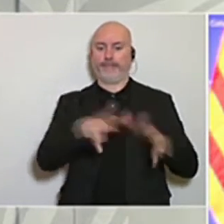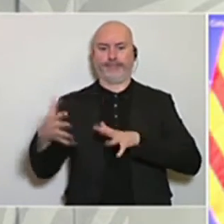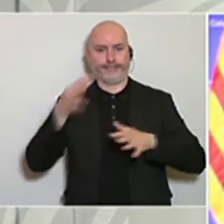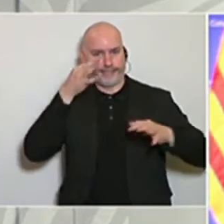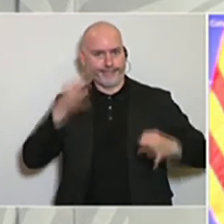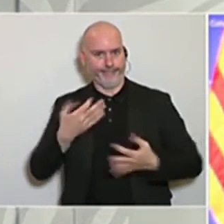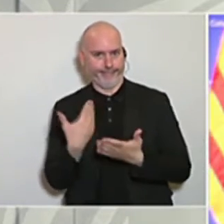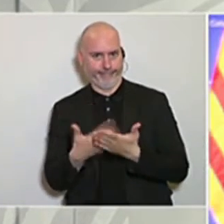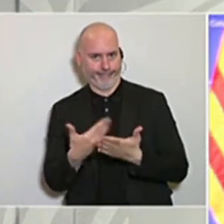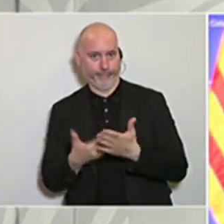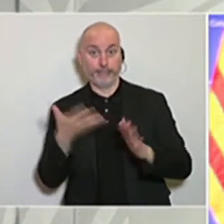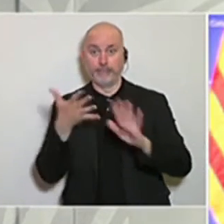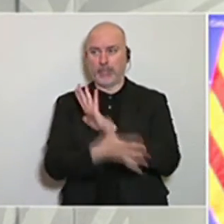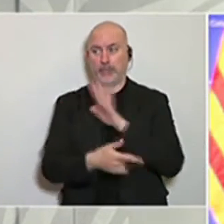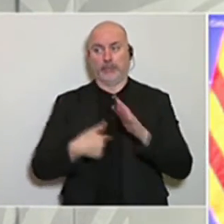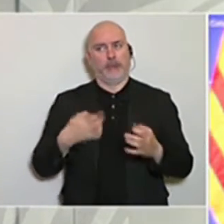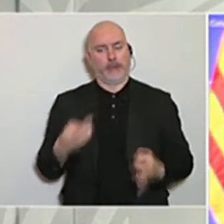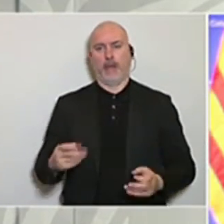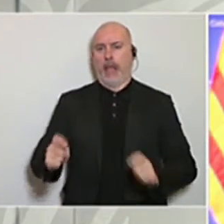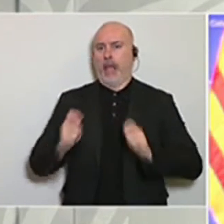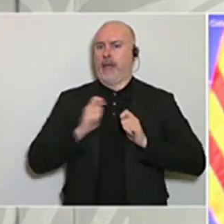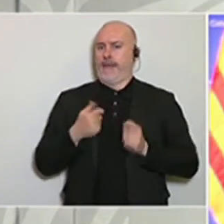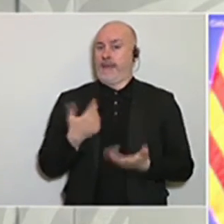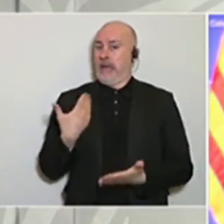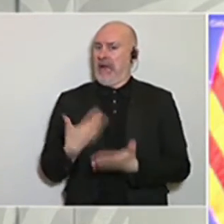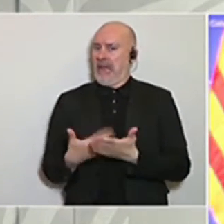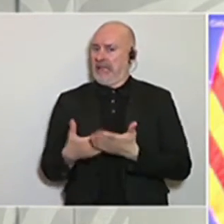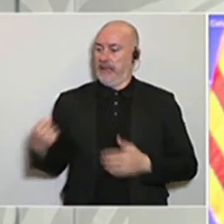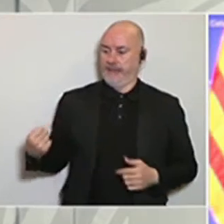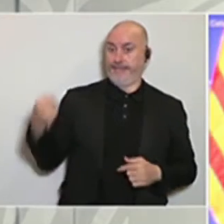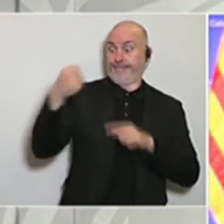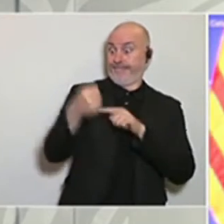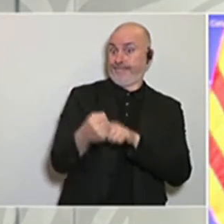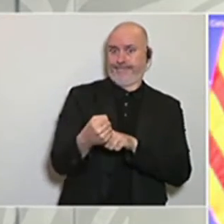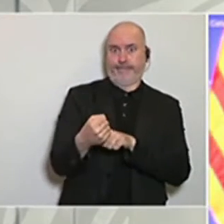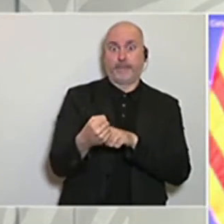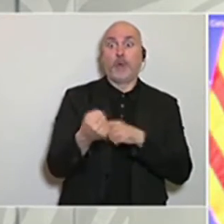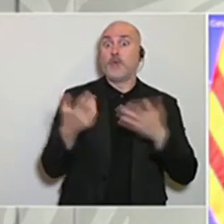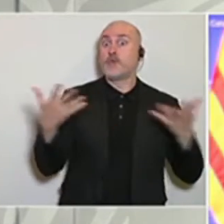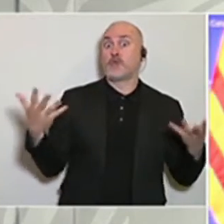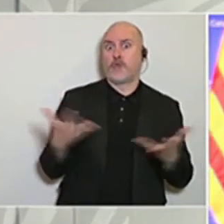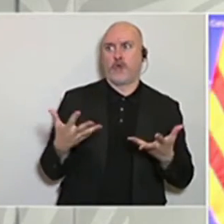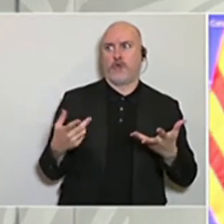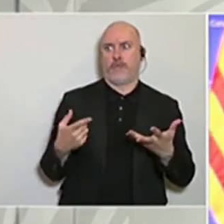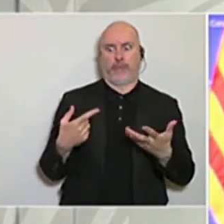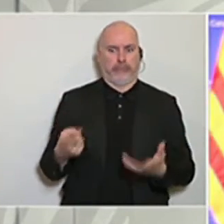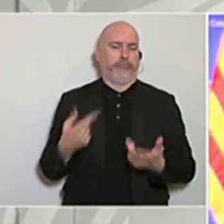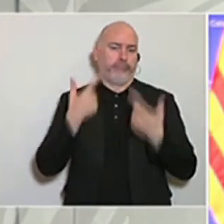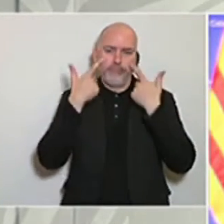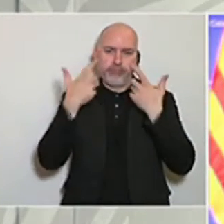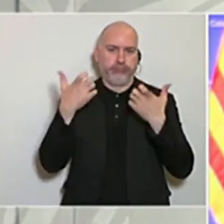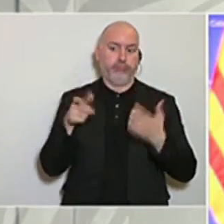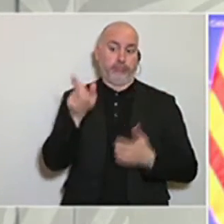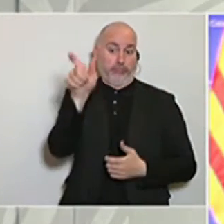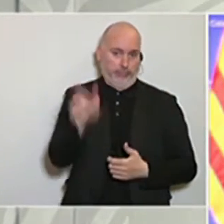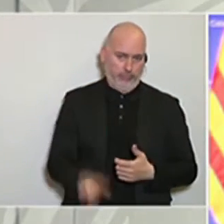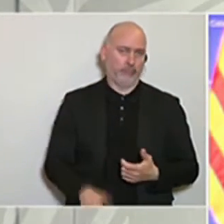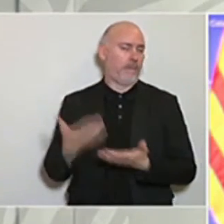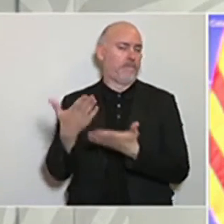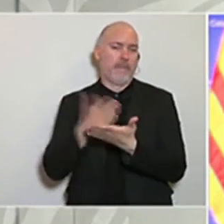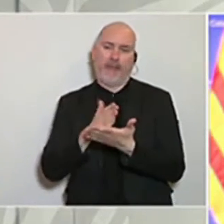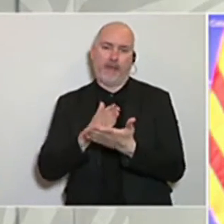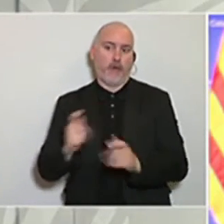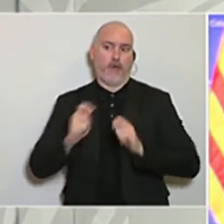tant, necessitem aquesta garantia, i per tant nosaltres creiem que aquesta garantia no la dona aquesta figura